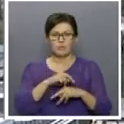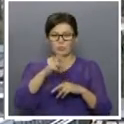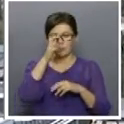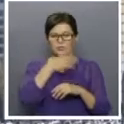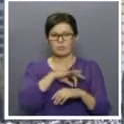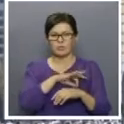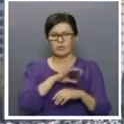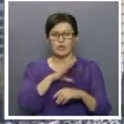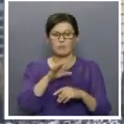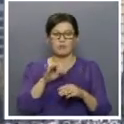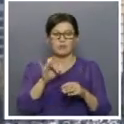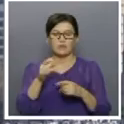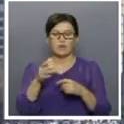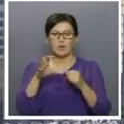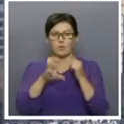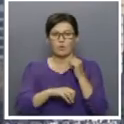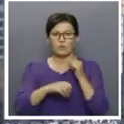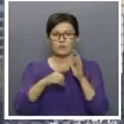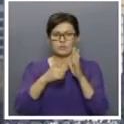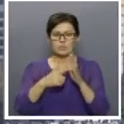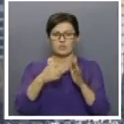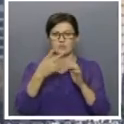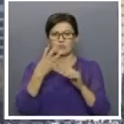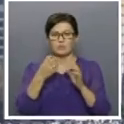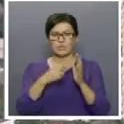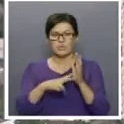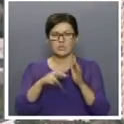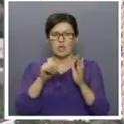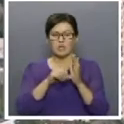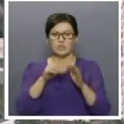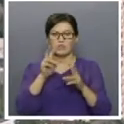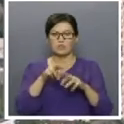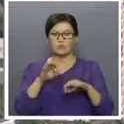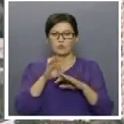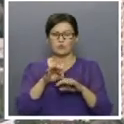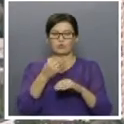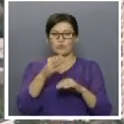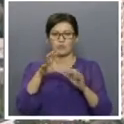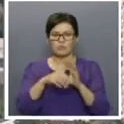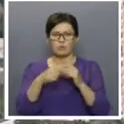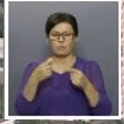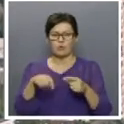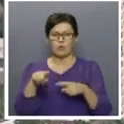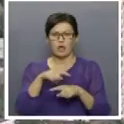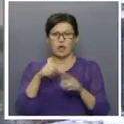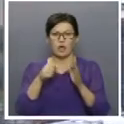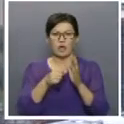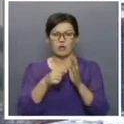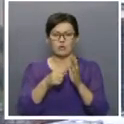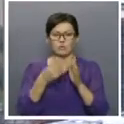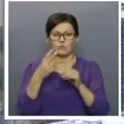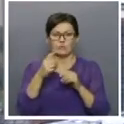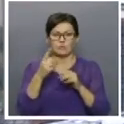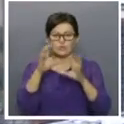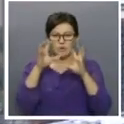инспекциясы және көші-қон басқармасы соңғы 7 айда 486 мекемеге тексеру жүргізген. Соның ішінде кәсіпорындарда 631 заң